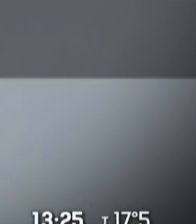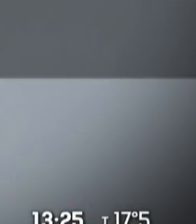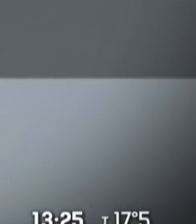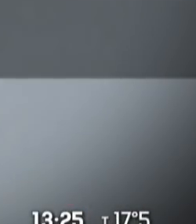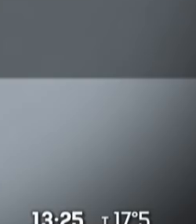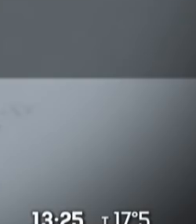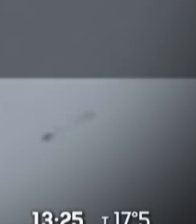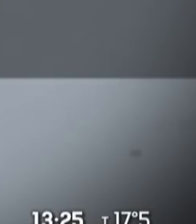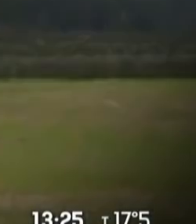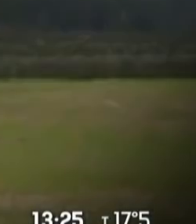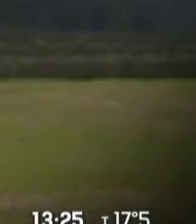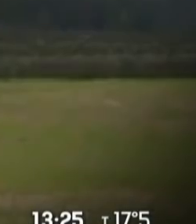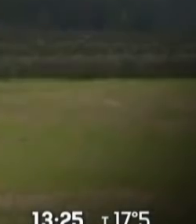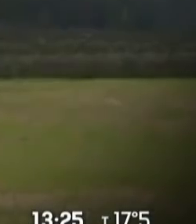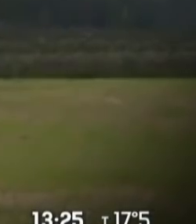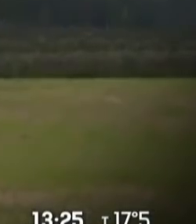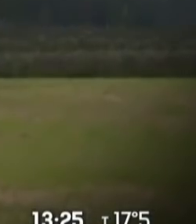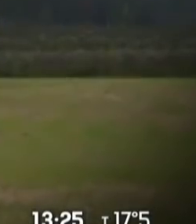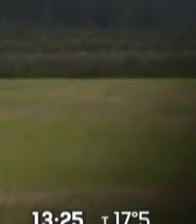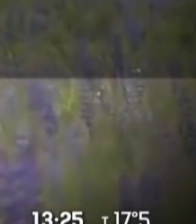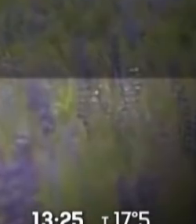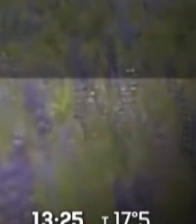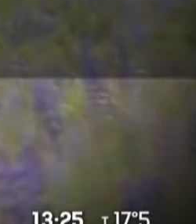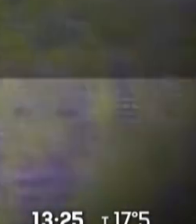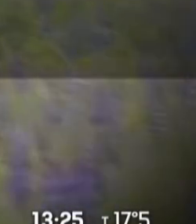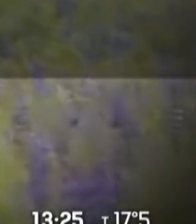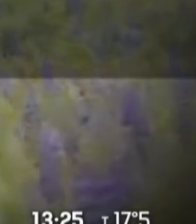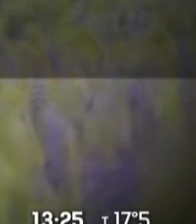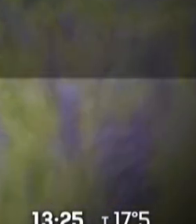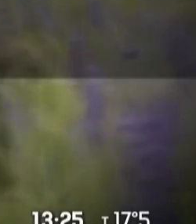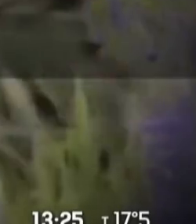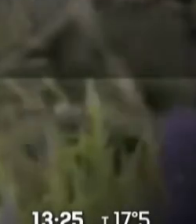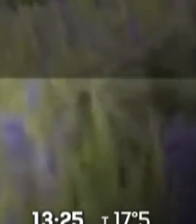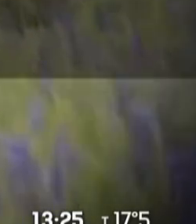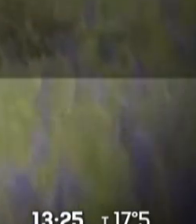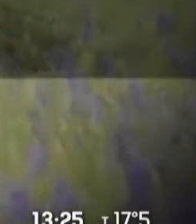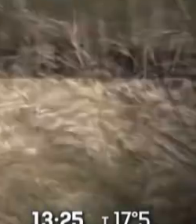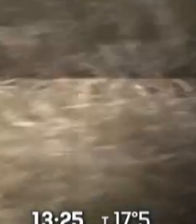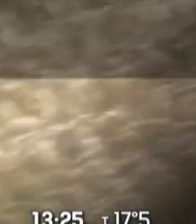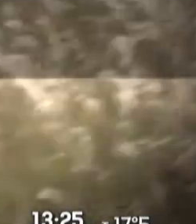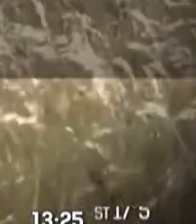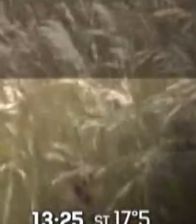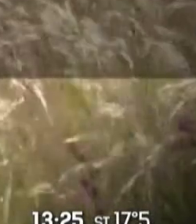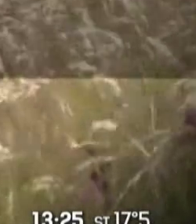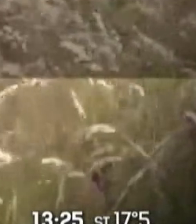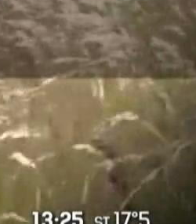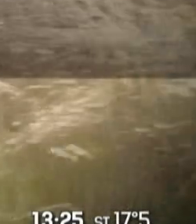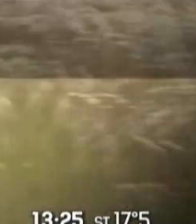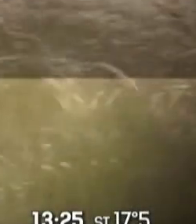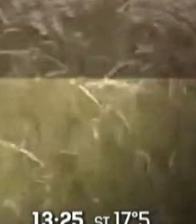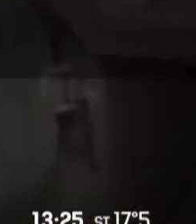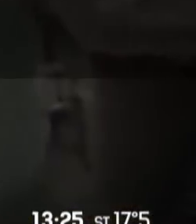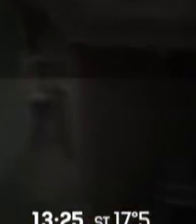Польши или Украины. Ни одна из этих парадоксальных версий не имеет ничего общего